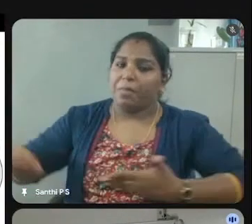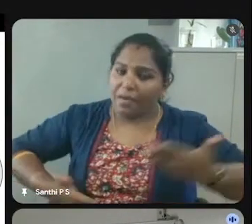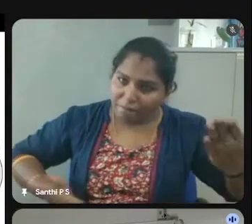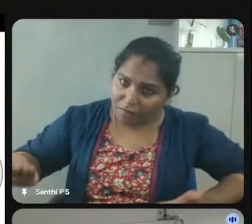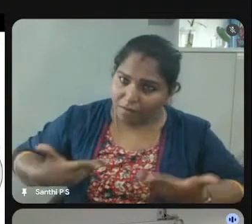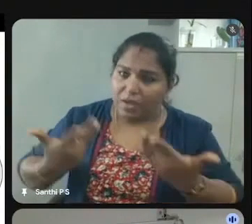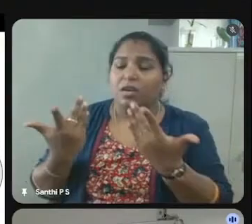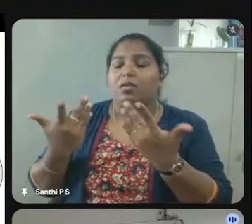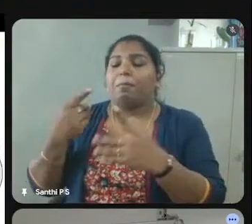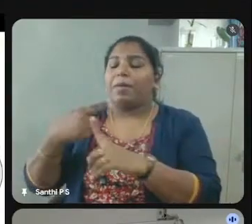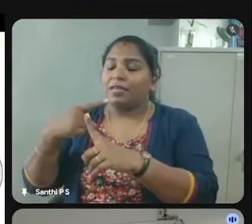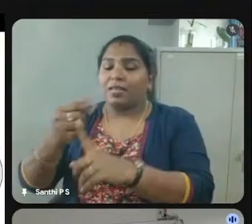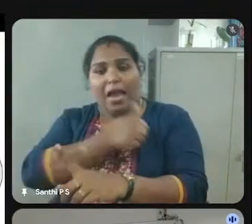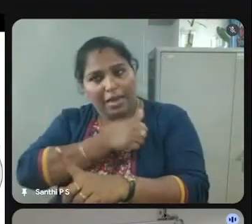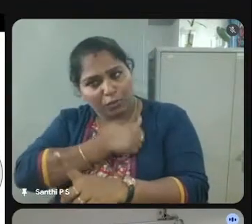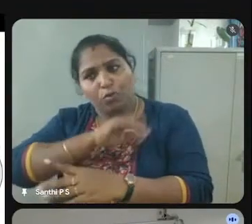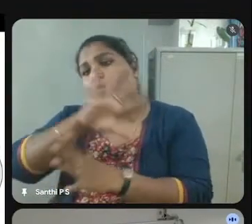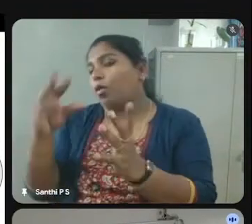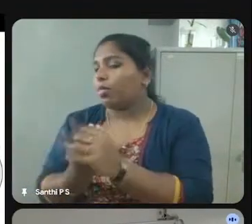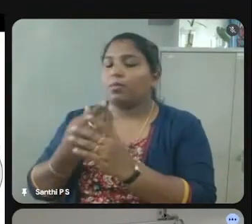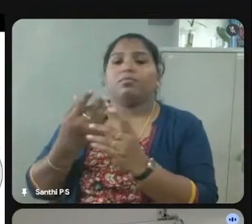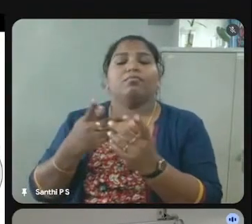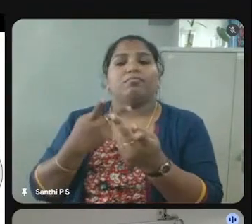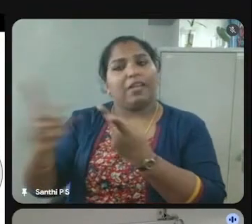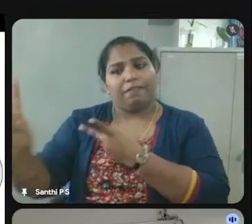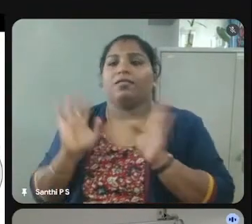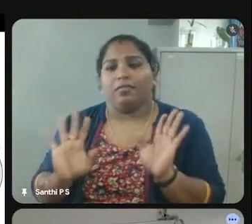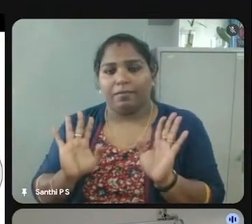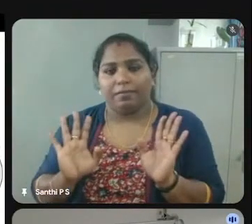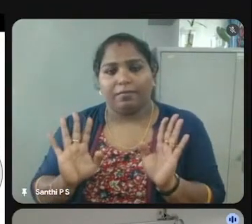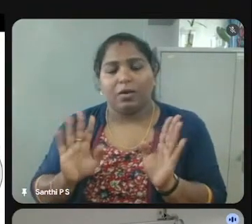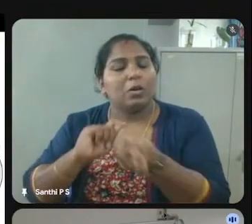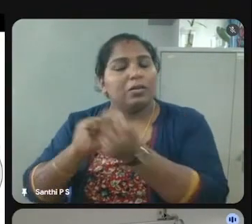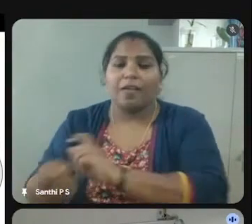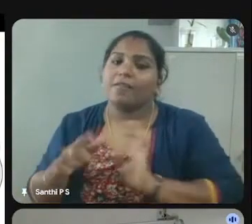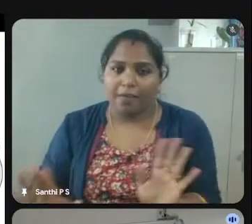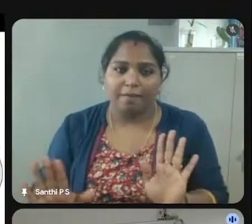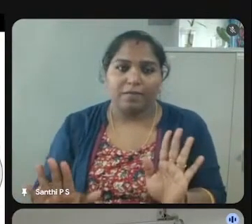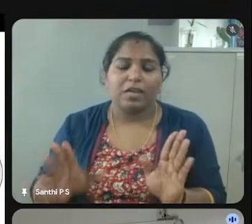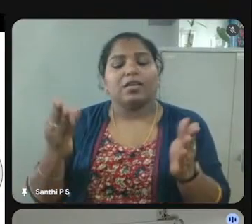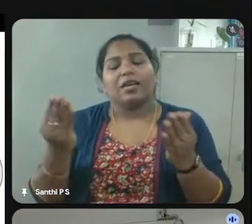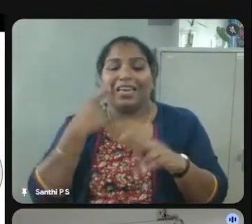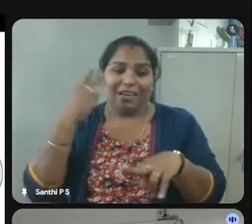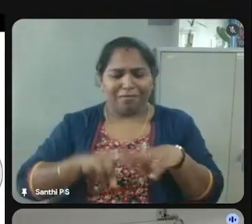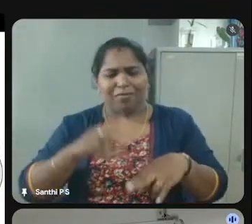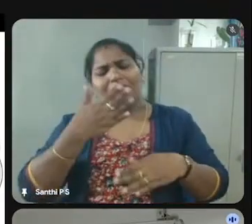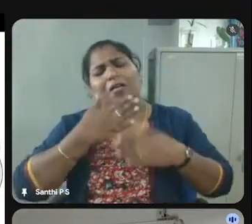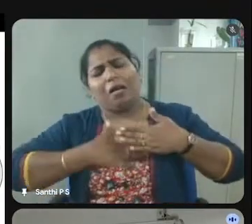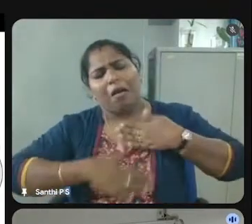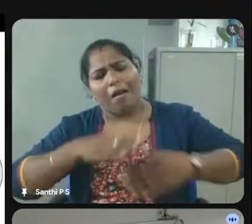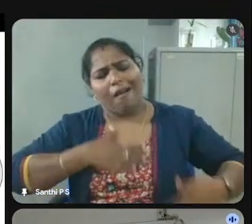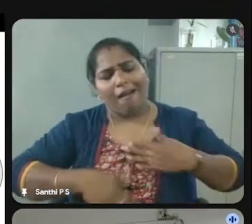നിന്ന് വരുന്ന, ഓരോ സാഹചര്യങ്ങളിൽ നിന്ന് വരുന്ന കുട്ടികൾ ഓരോ രീതിയിലായിരിക്കും പെരുമാറുന്നത്. ഈ പറഞ്ഞ പോലെ വളരെ കാമായിട്ട് പോകുന്ന ഒരു ഫാമിലി അറ്റ്മോസ്ഫിയർ എന്ന് വരുന്ന